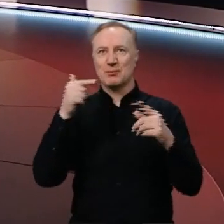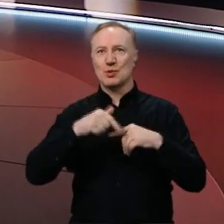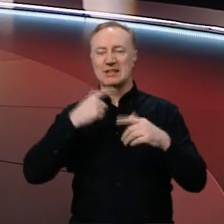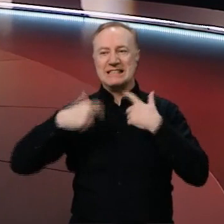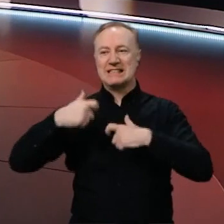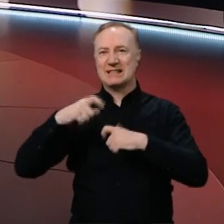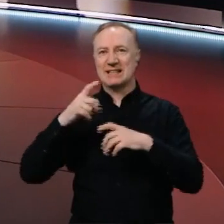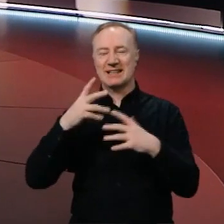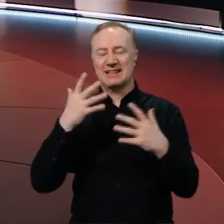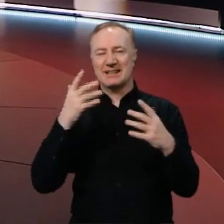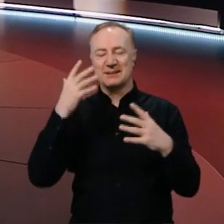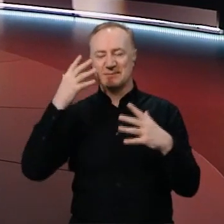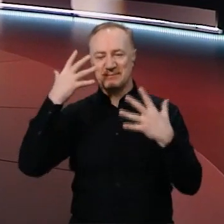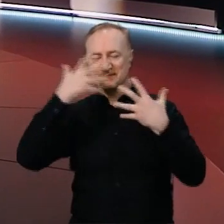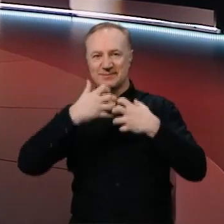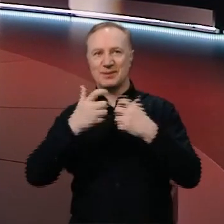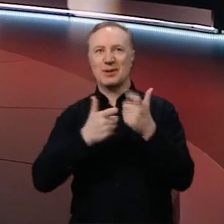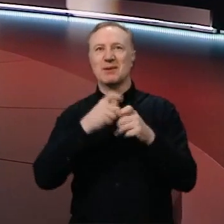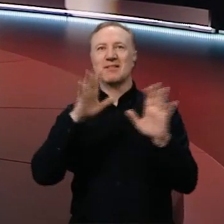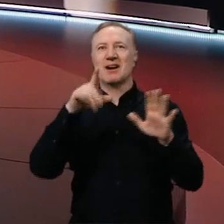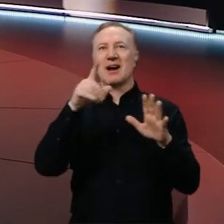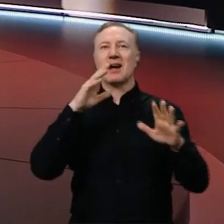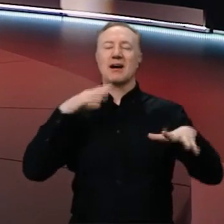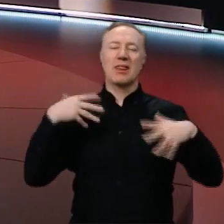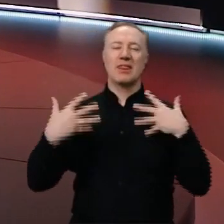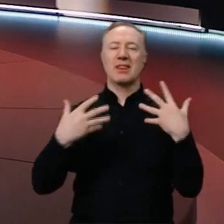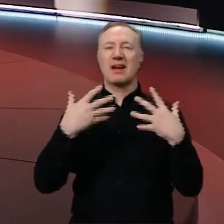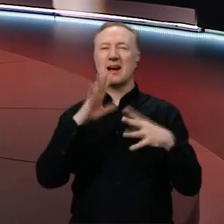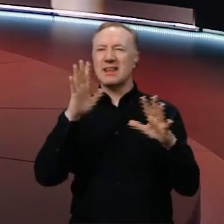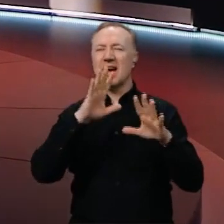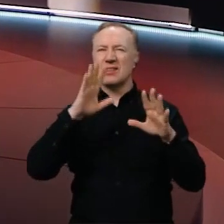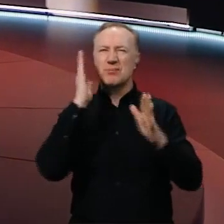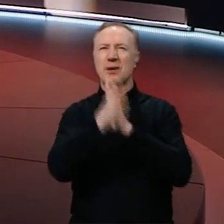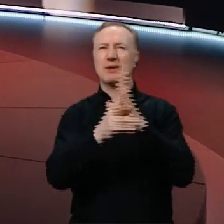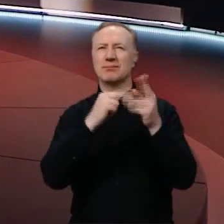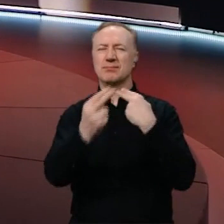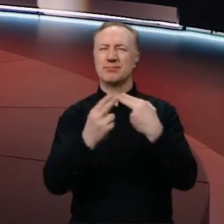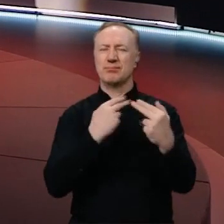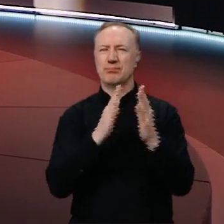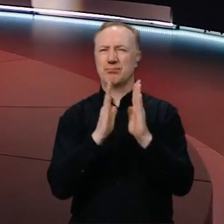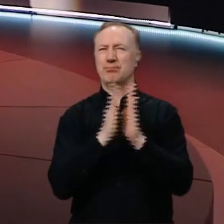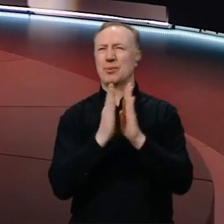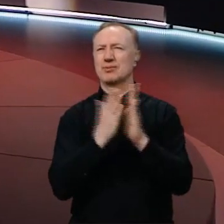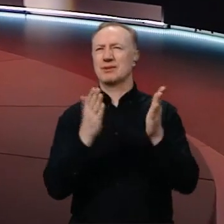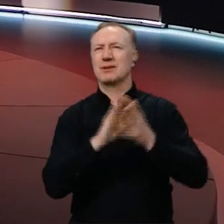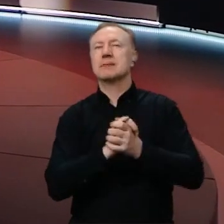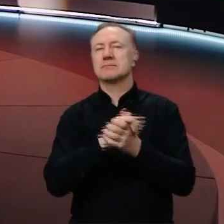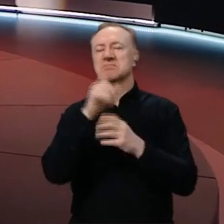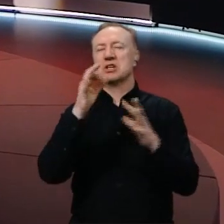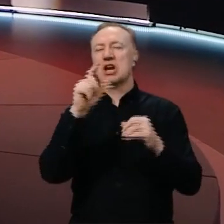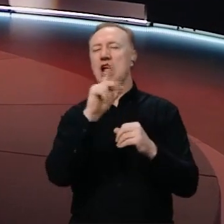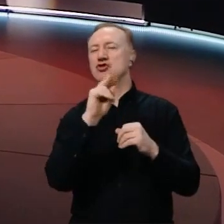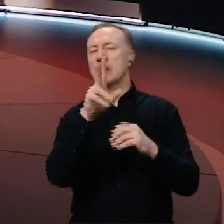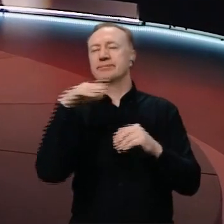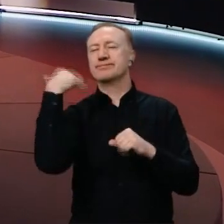zrobił, swoją na pewno porzuć wizję ma. Porzuć kurtuazję chociaż na chwilkę. I trzeba z każdym gdzieś rozmawiać. Też jest kwestia i sztabu szkoleniowego, bo to jest